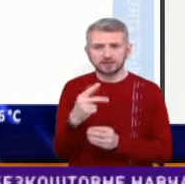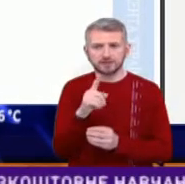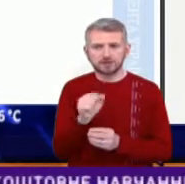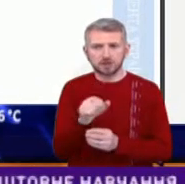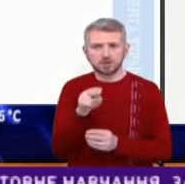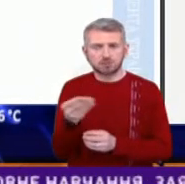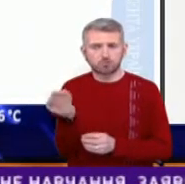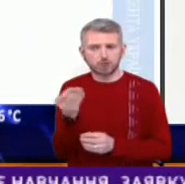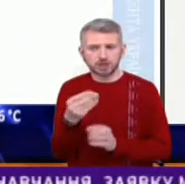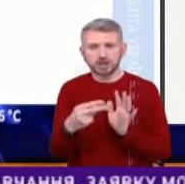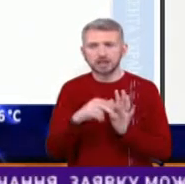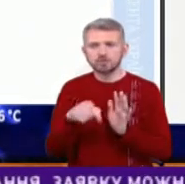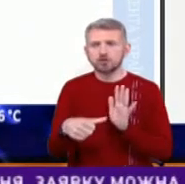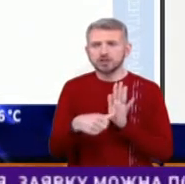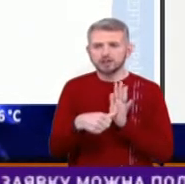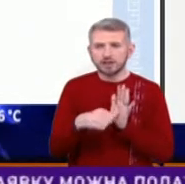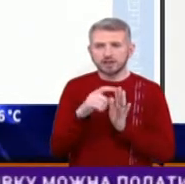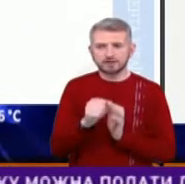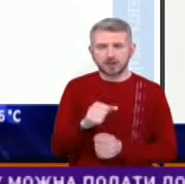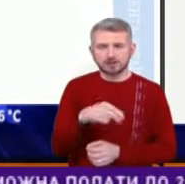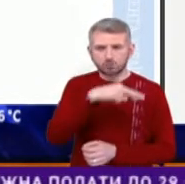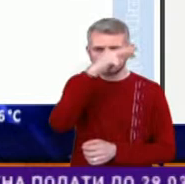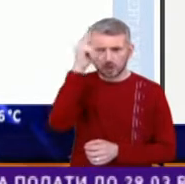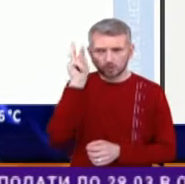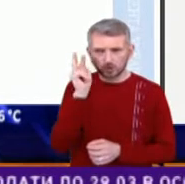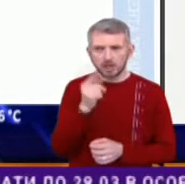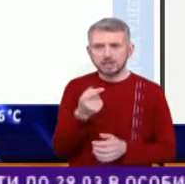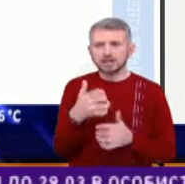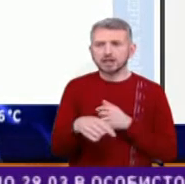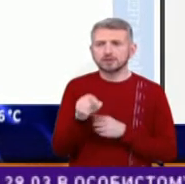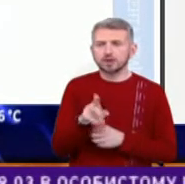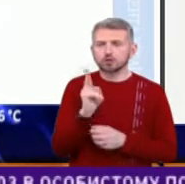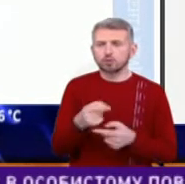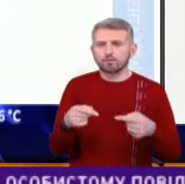за Петра Порошенка, 7,6% за Юлію Тимошенко. Серед тих виборців,